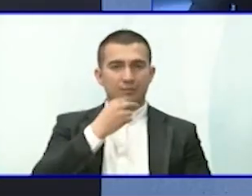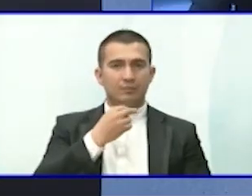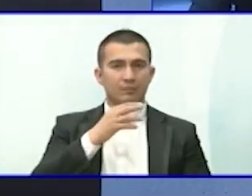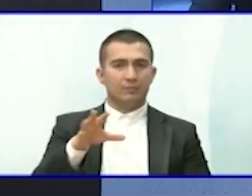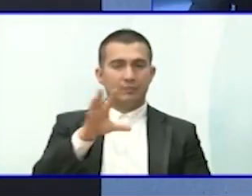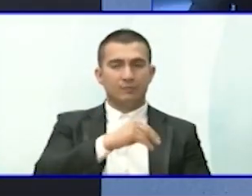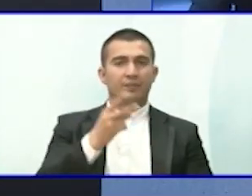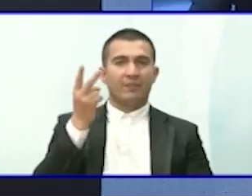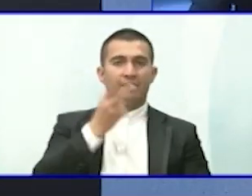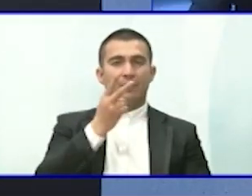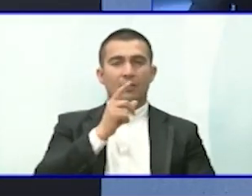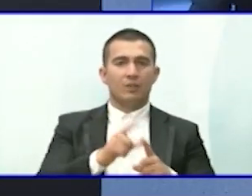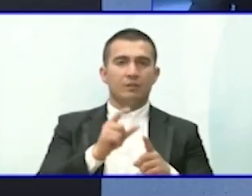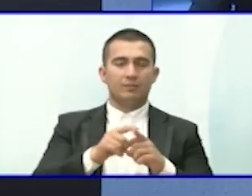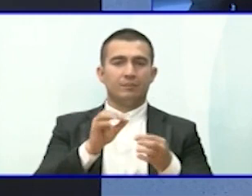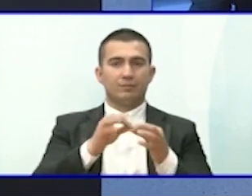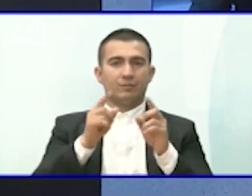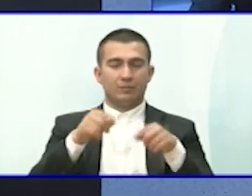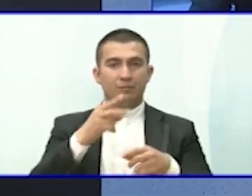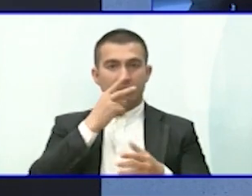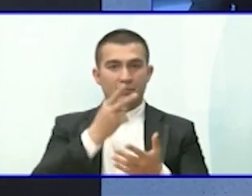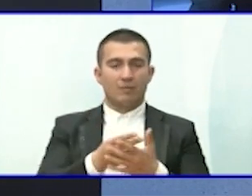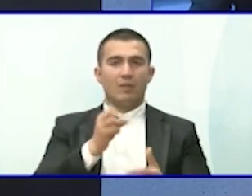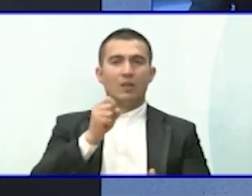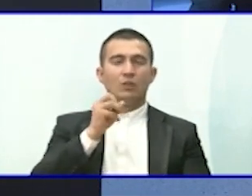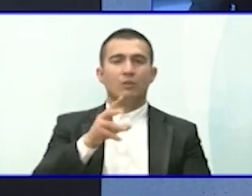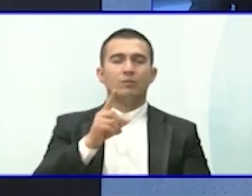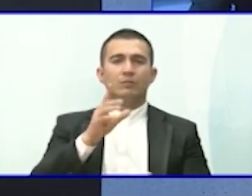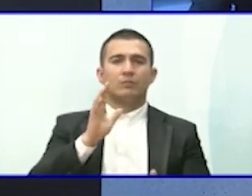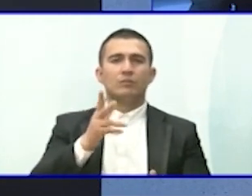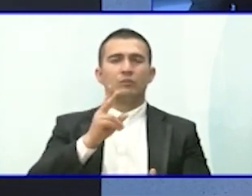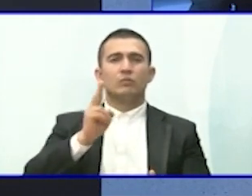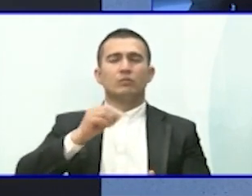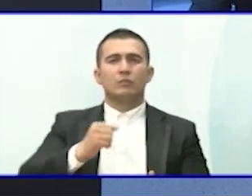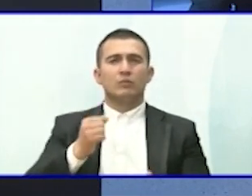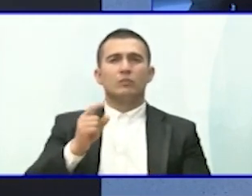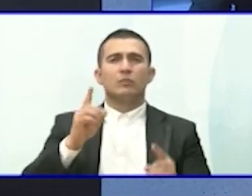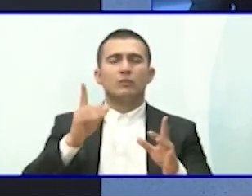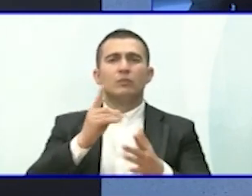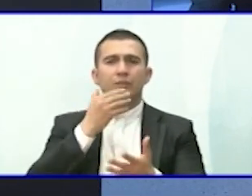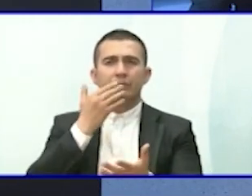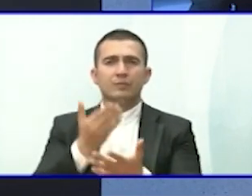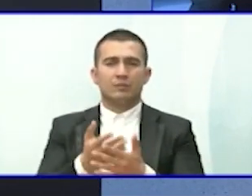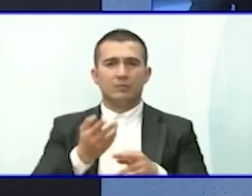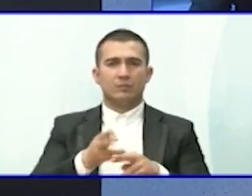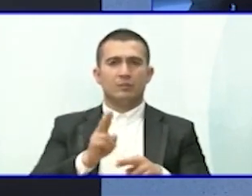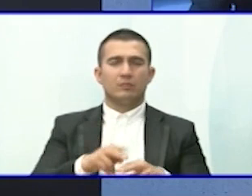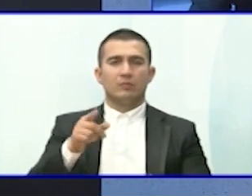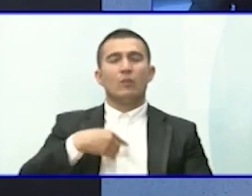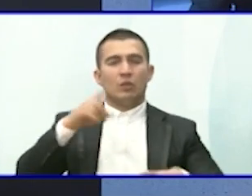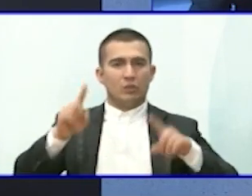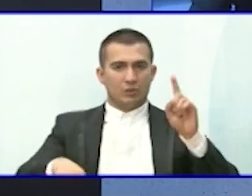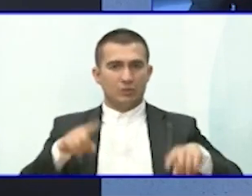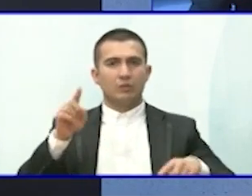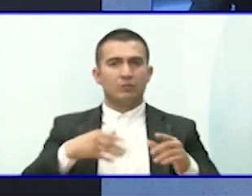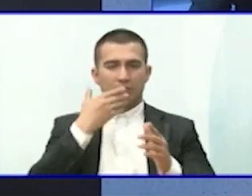на второе предложение александр о чем спрашивают тебя друзья меня часто спрашивают о